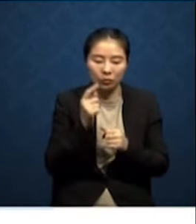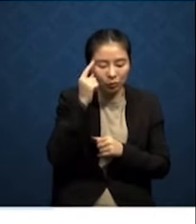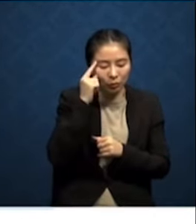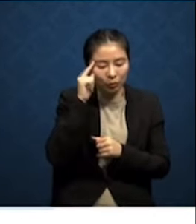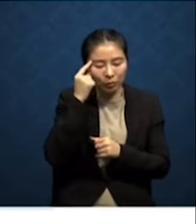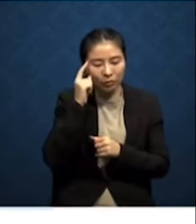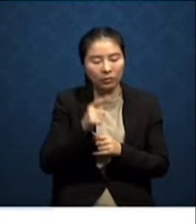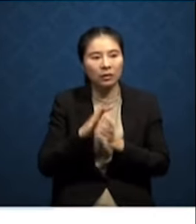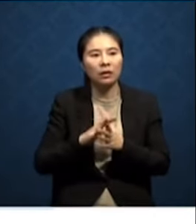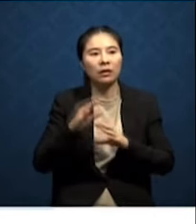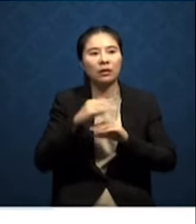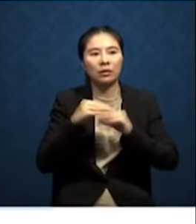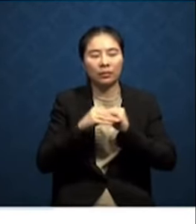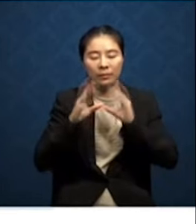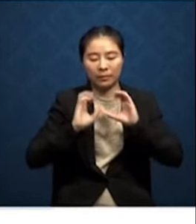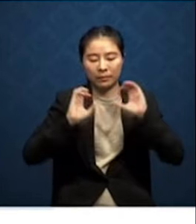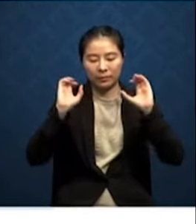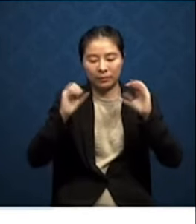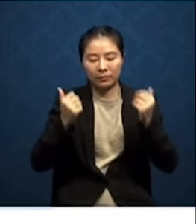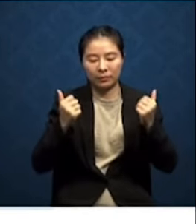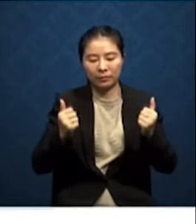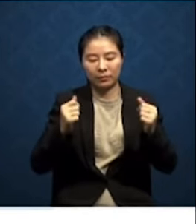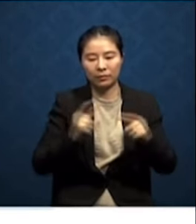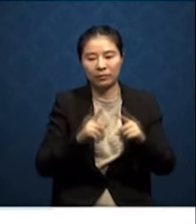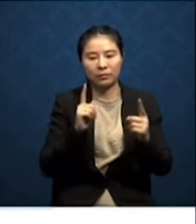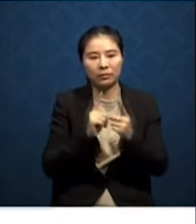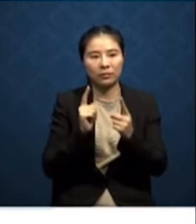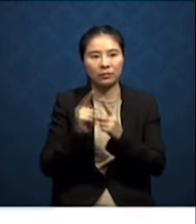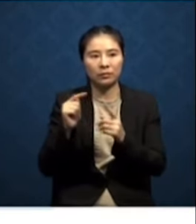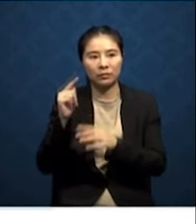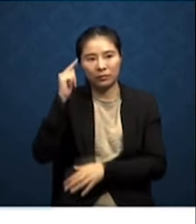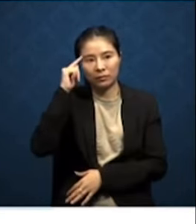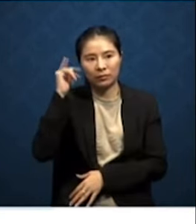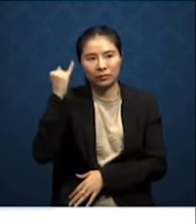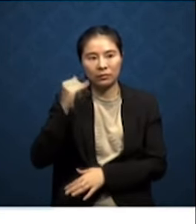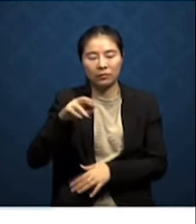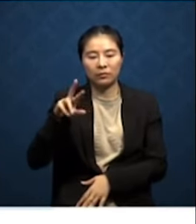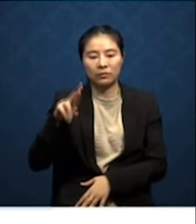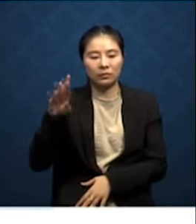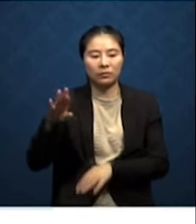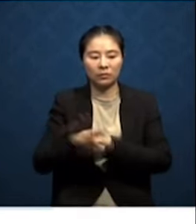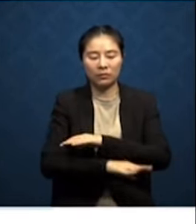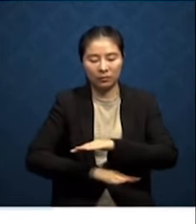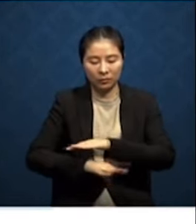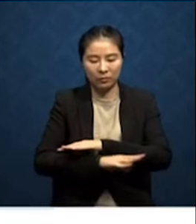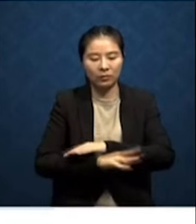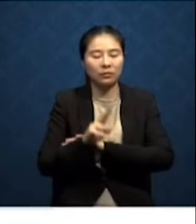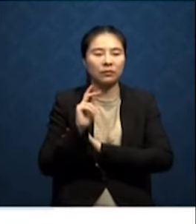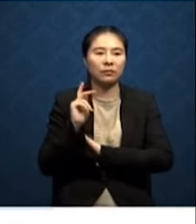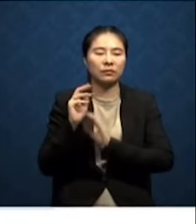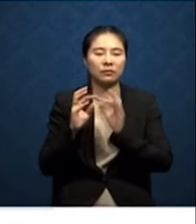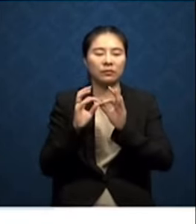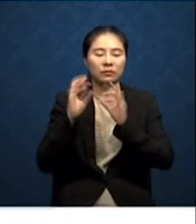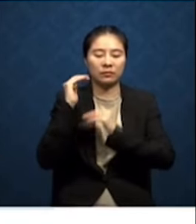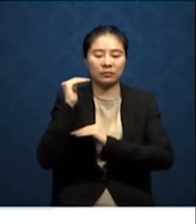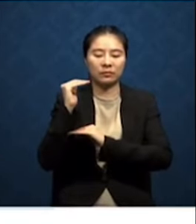โครงการรัฐแต่วันนี้เขามีโอกาสเรากำลังจะดึง sulyChinทั้งระบบเนี่ยเข้ามาอยู่ในระบบฐานข้อมูลของเราเพื่อที่เราจะสามารถกำหนด